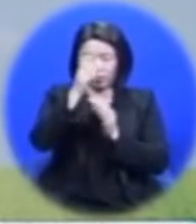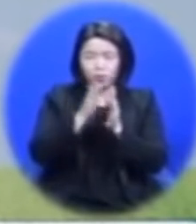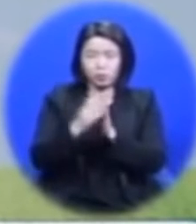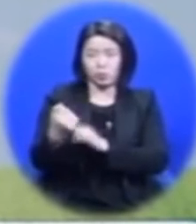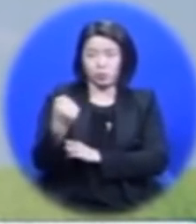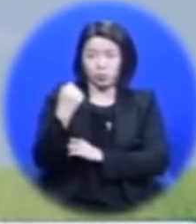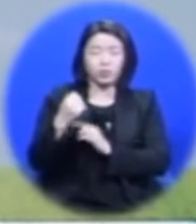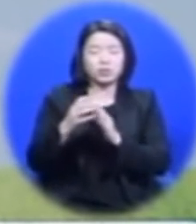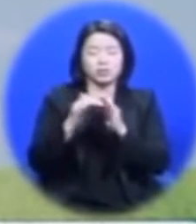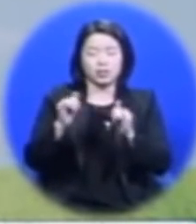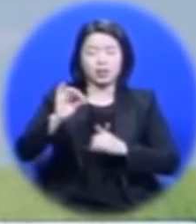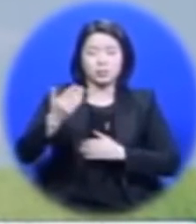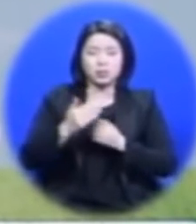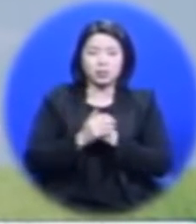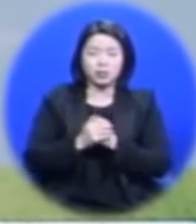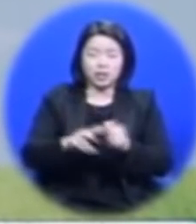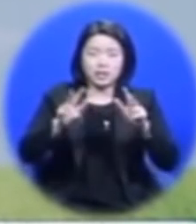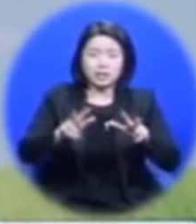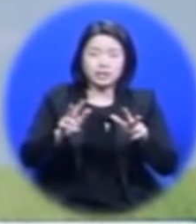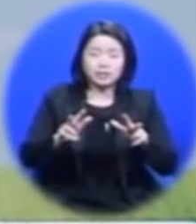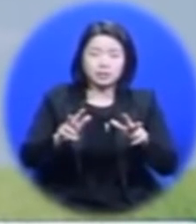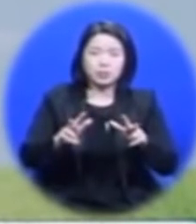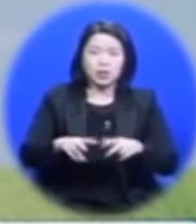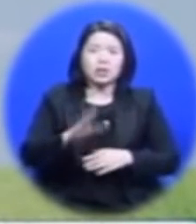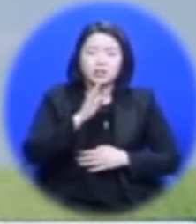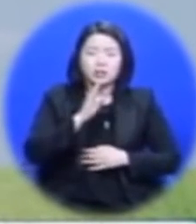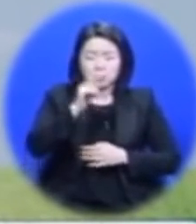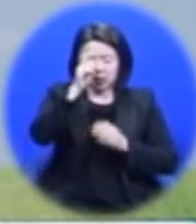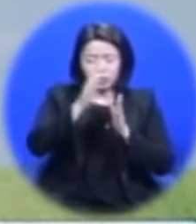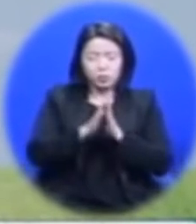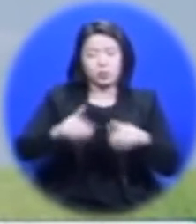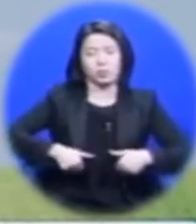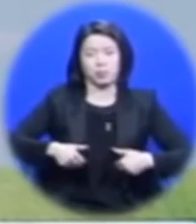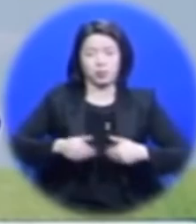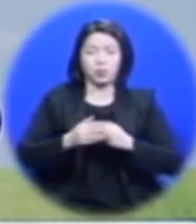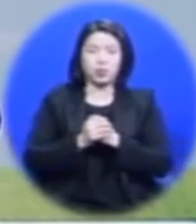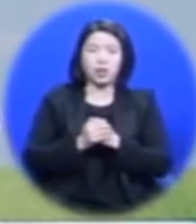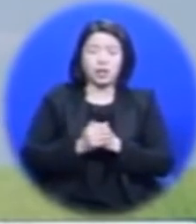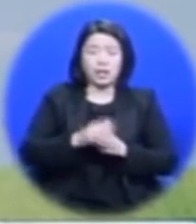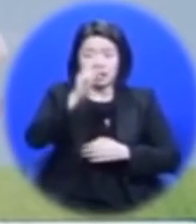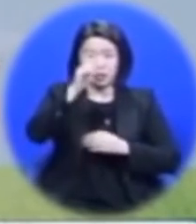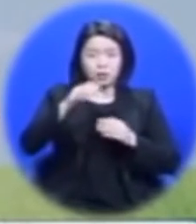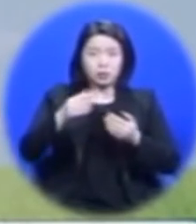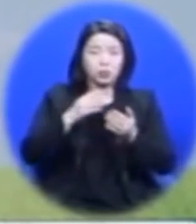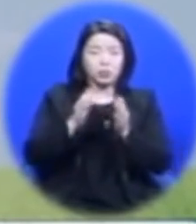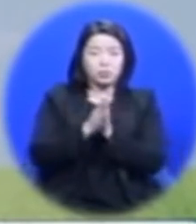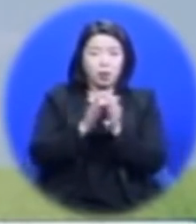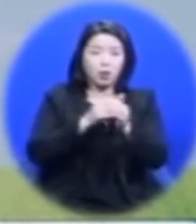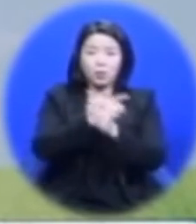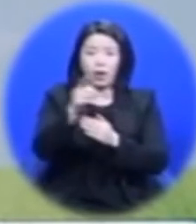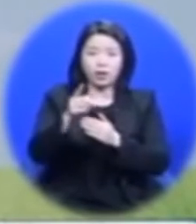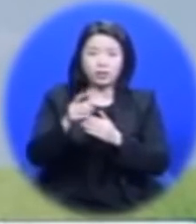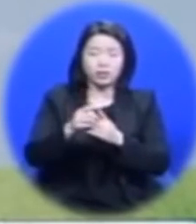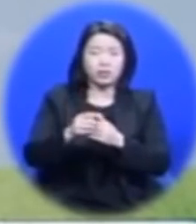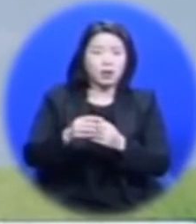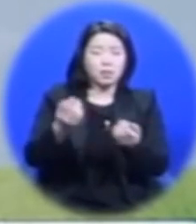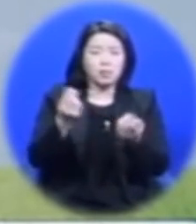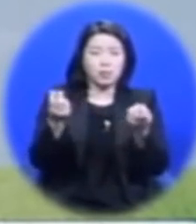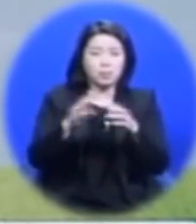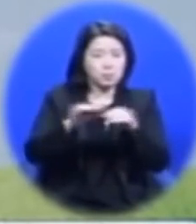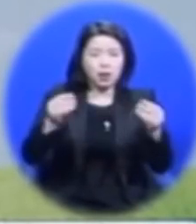됩니다. 지금 우리에게는 정말 기도가 필요해요. 기도 외에는 해결할 방법이 없습니다. 개인